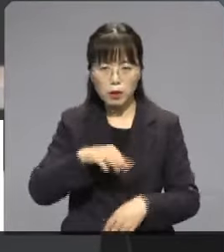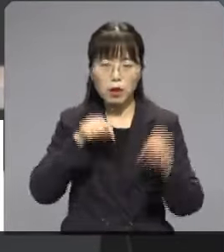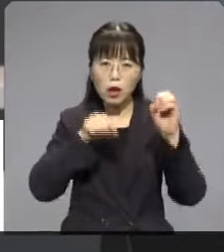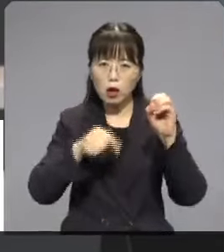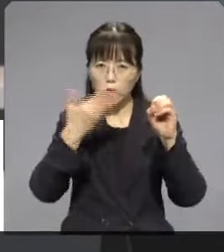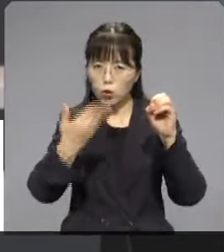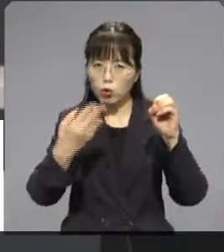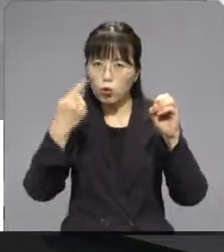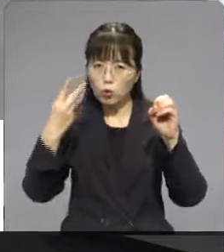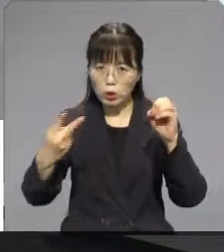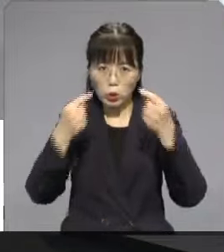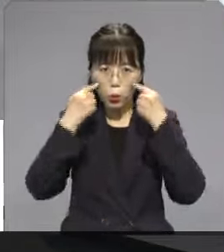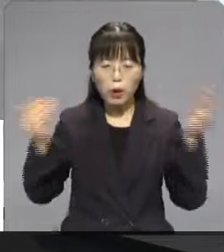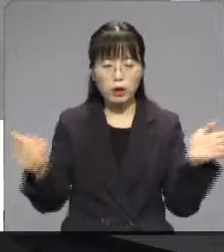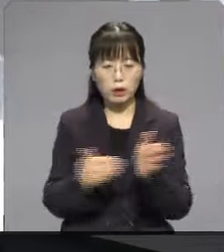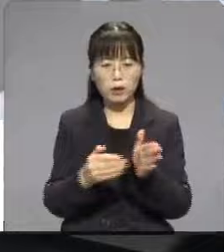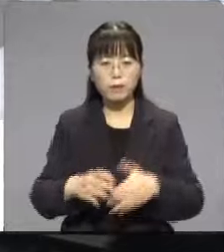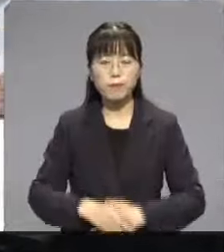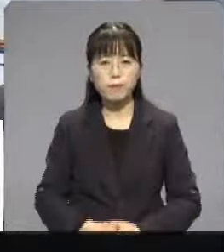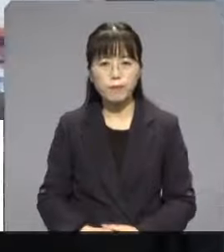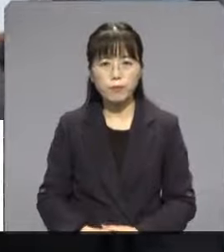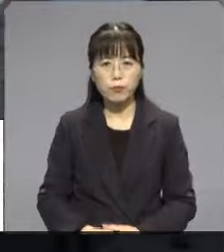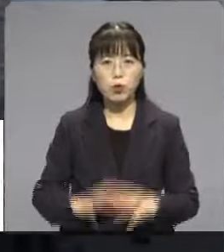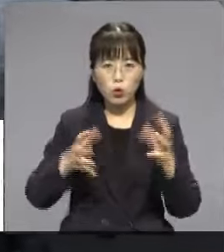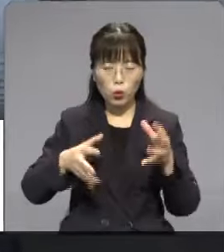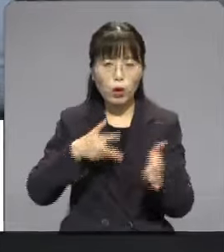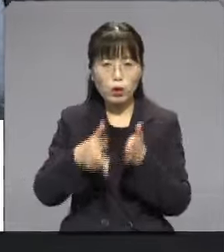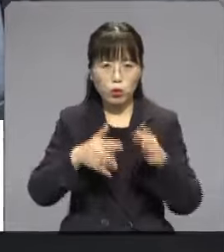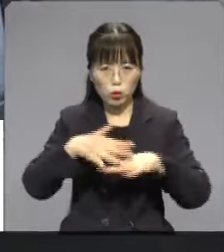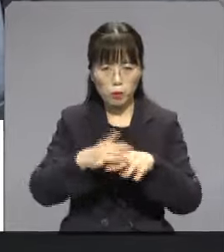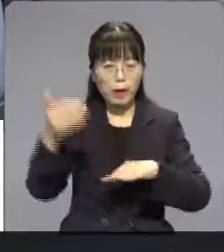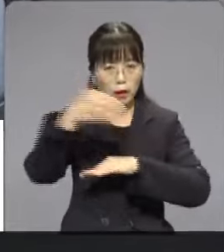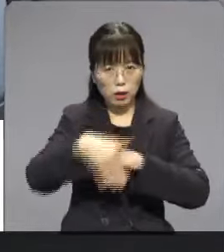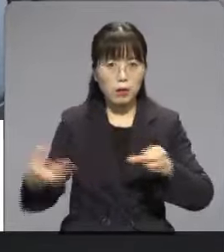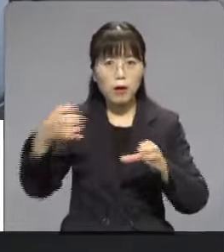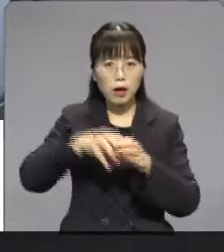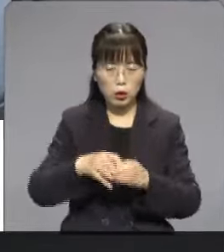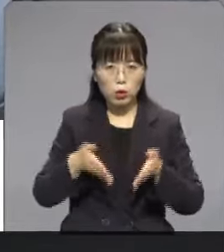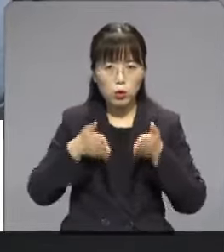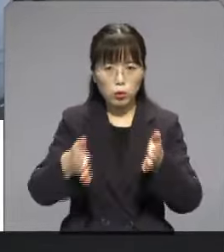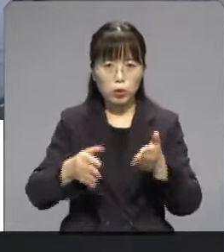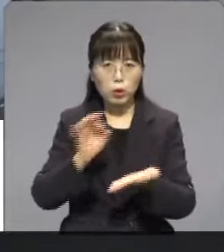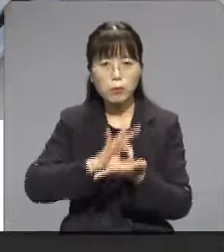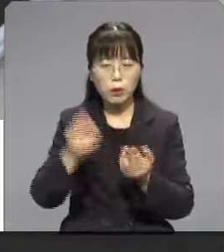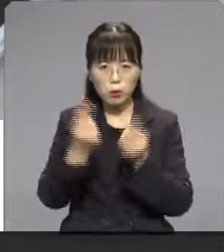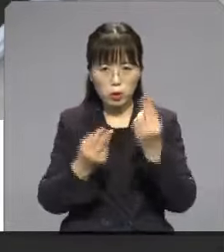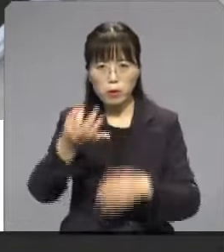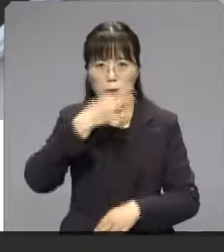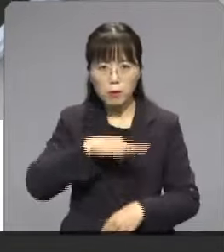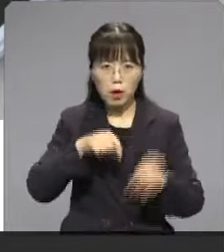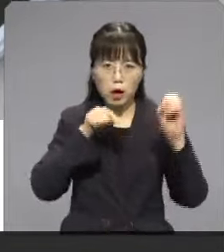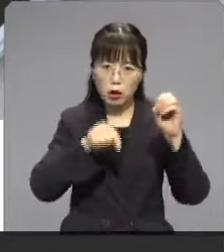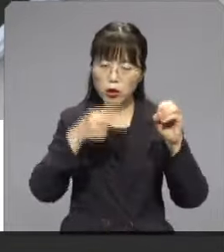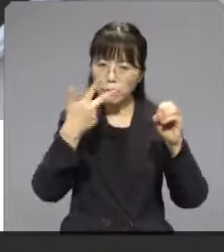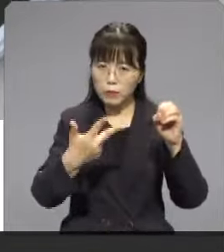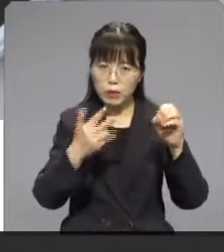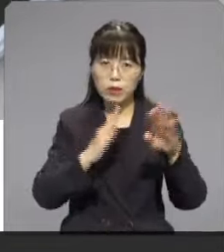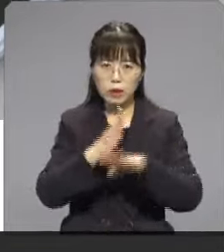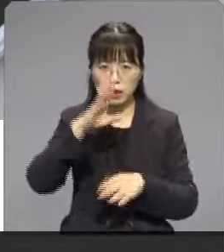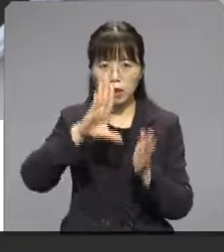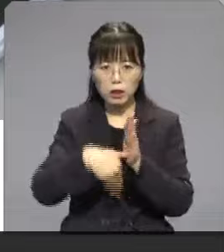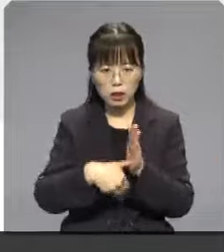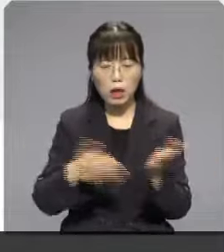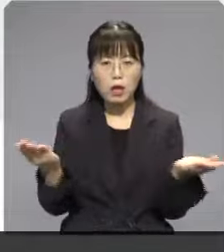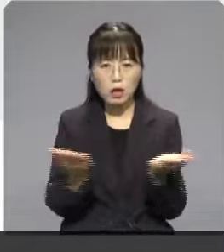0.9 2로 확인됐습니다 국가 철도망 계획에 반영하는 노선은 비용 대비 편익이 0.7 이상일